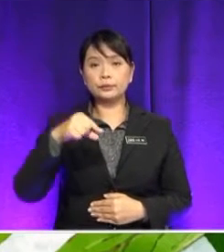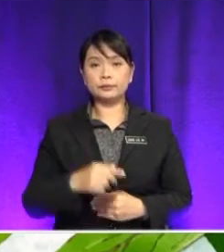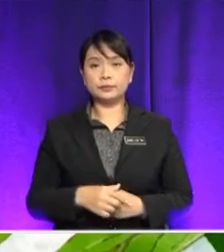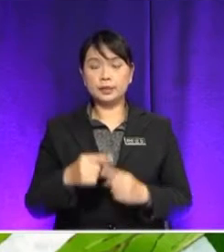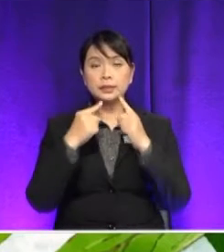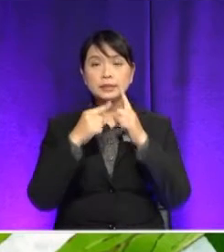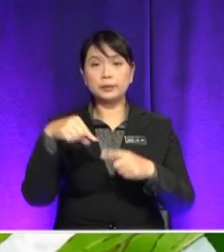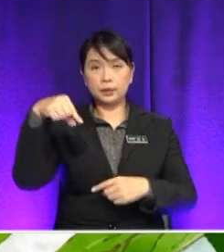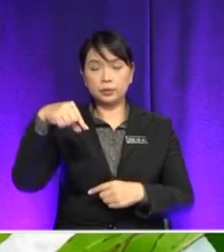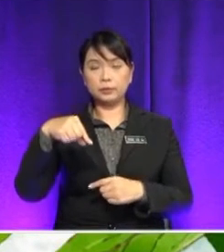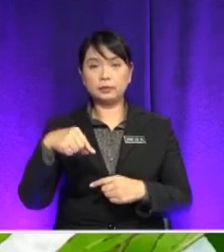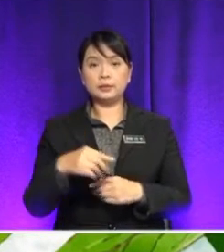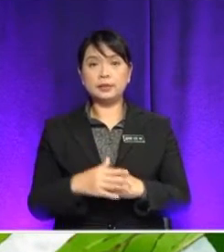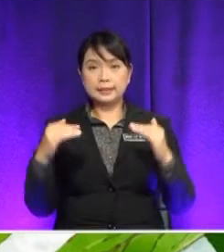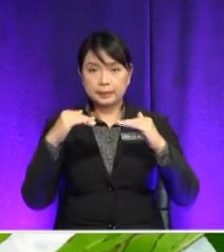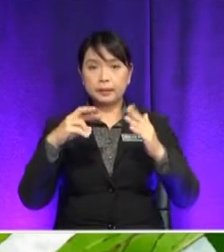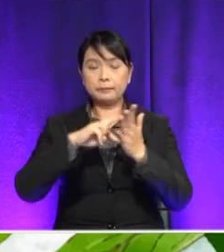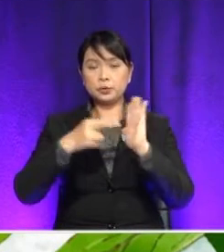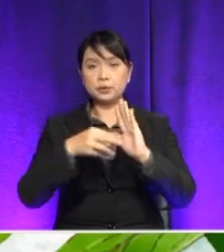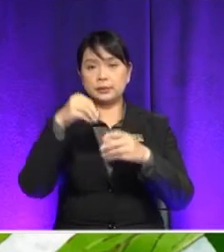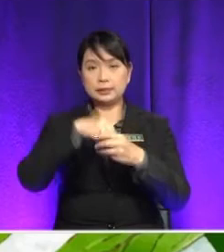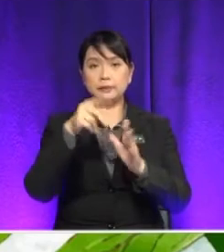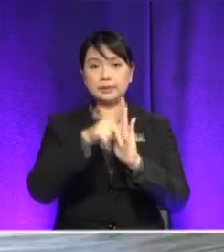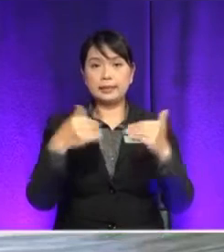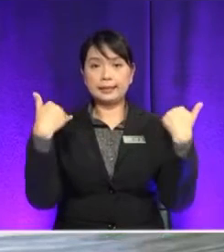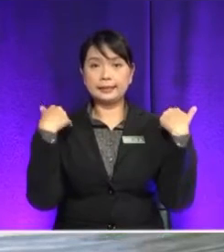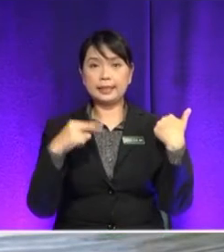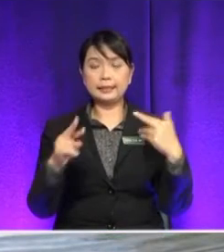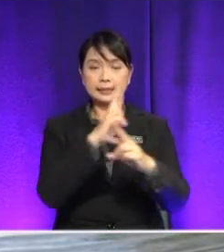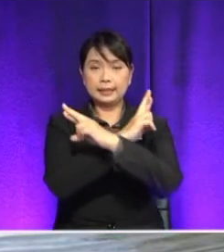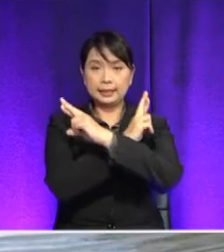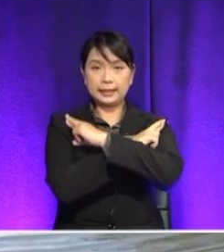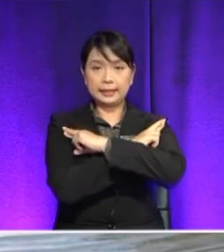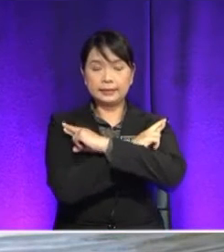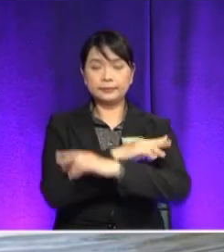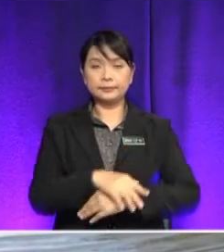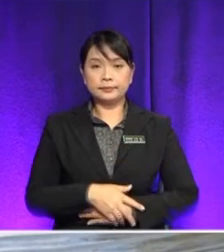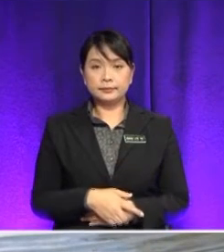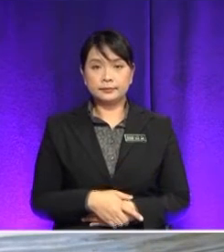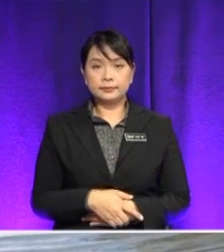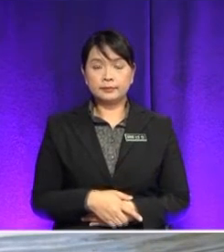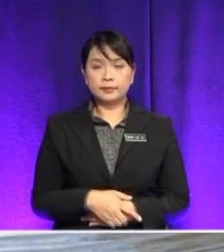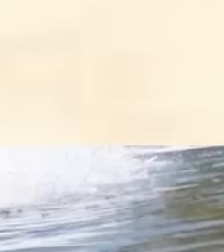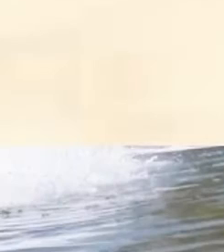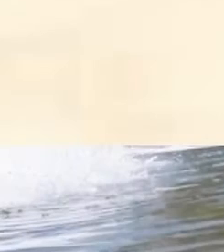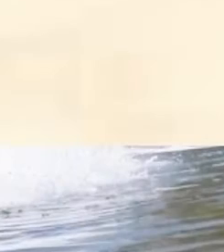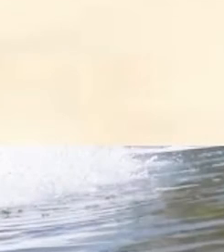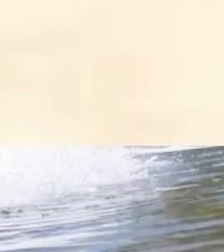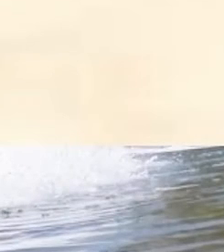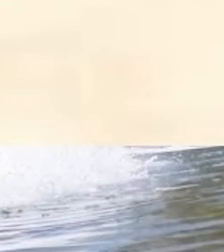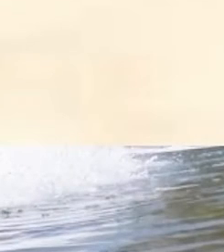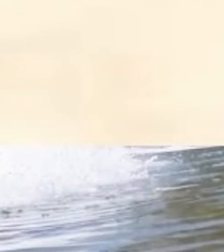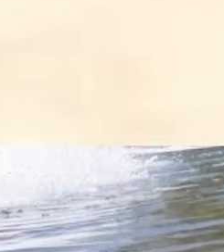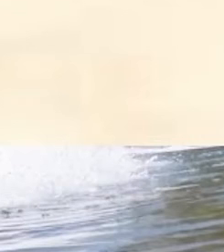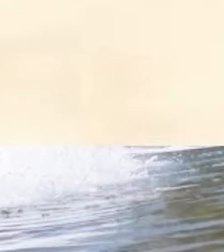diduduki dalam keadaan rehat ya Ah seperti mana Bantu aku mah tidak ada rehat gimana ya tengah-tengah kalau aku matahari tidak hadir tenaga